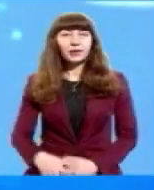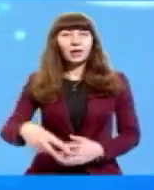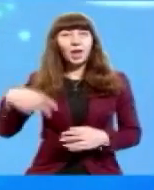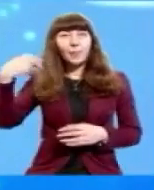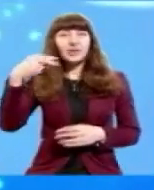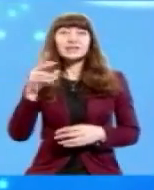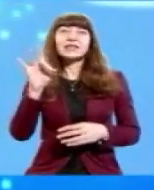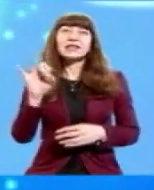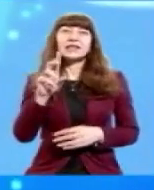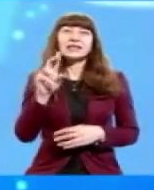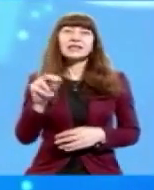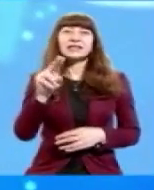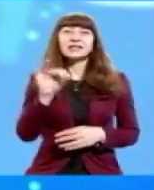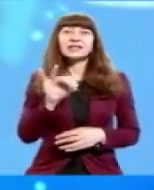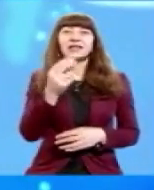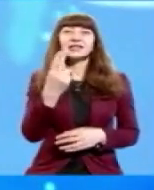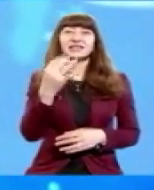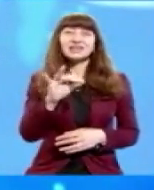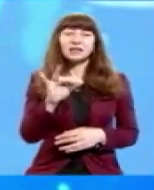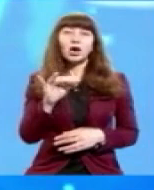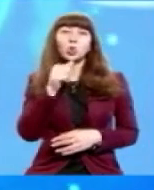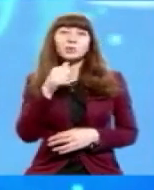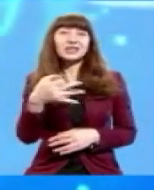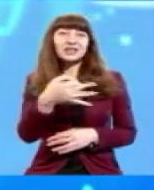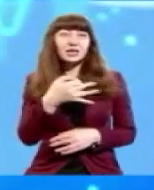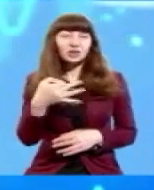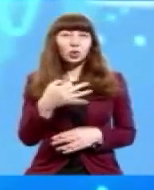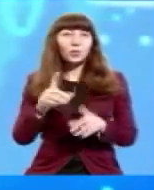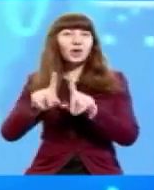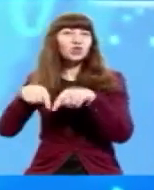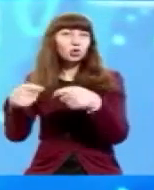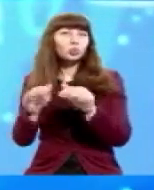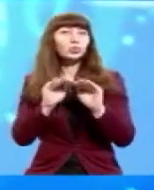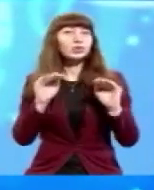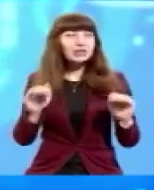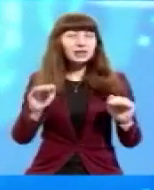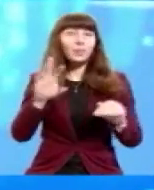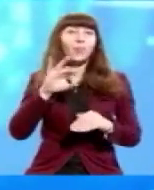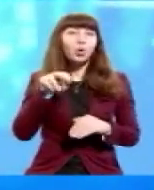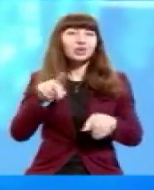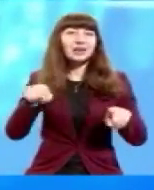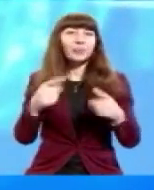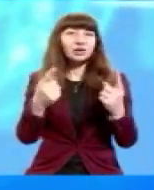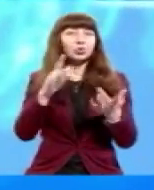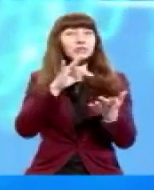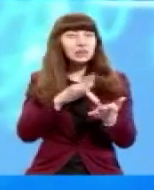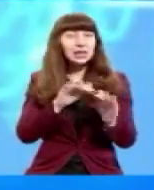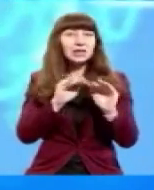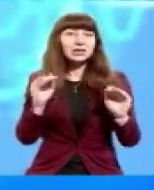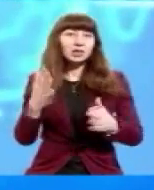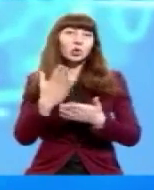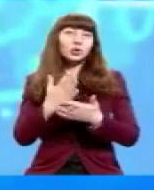Президентскую резиденцию в Кустанайской области отдадут под реабилитационный центр для детей с инвалидностью, с